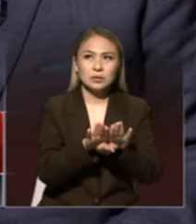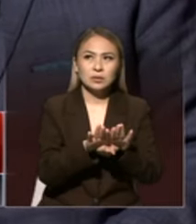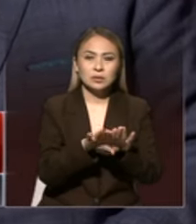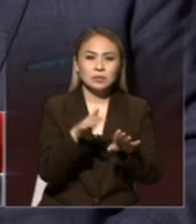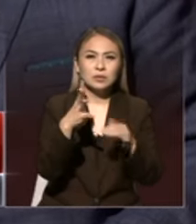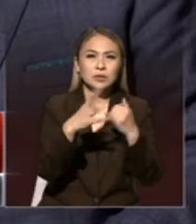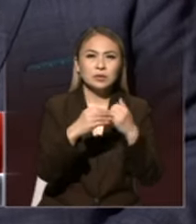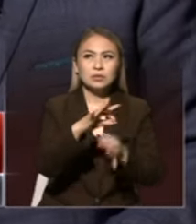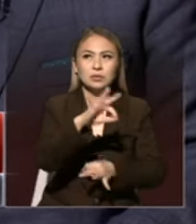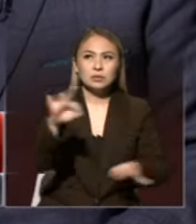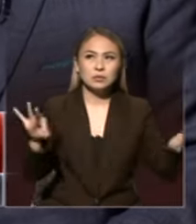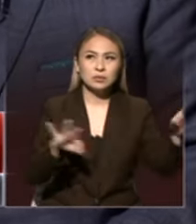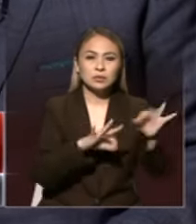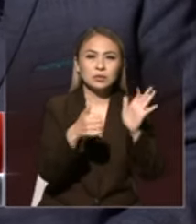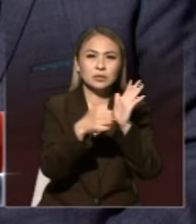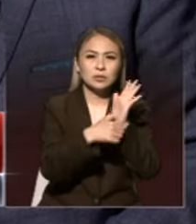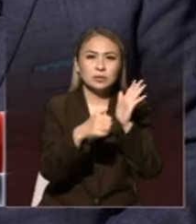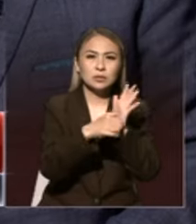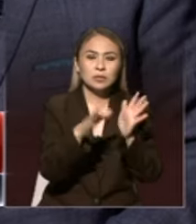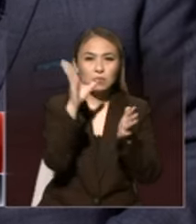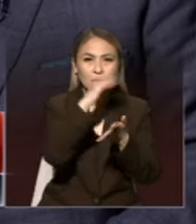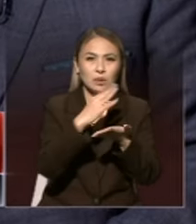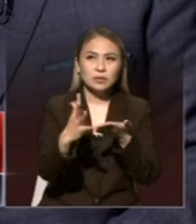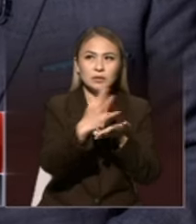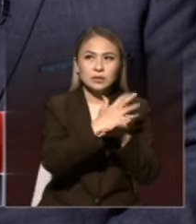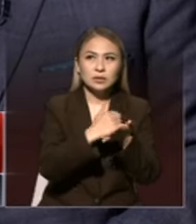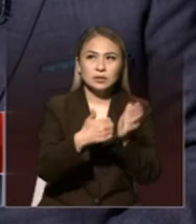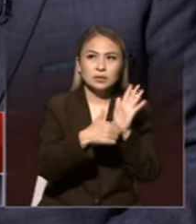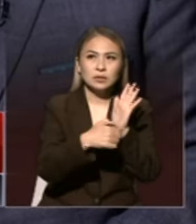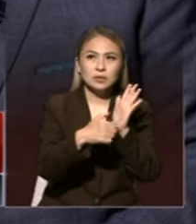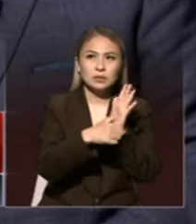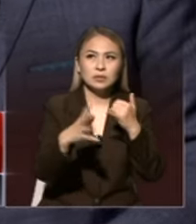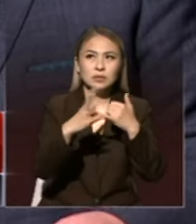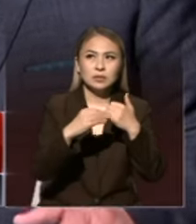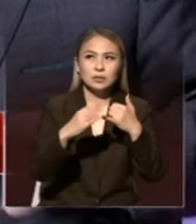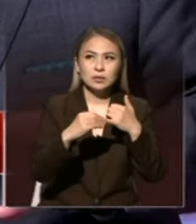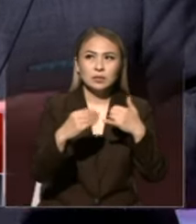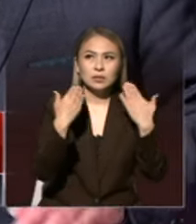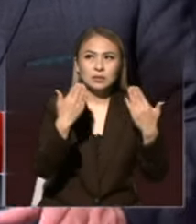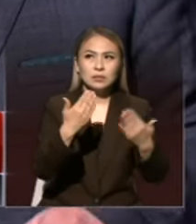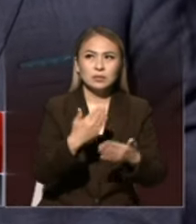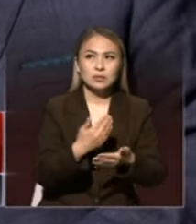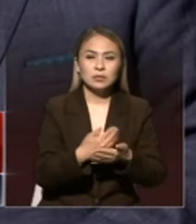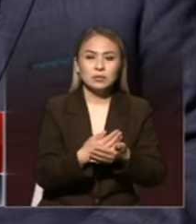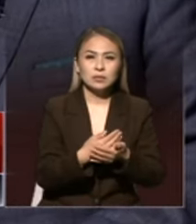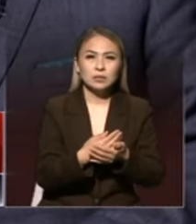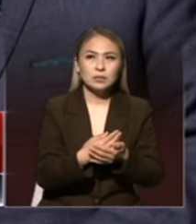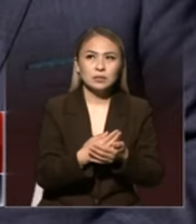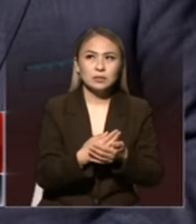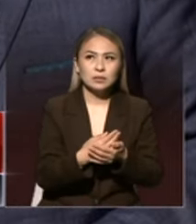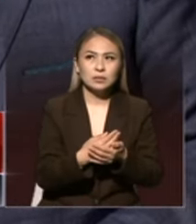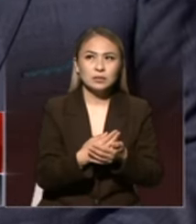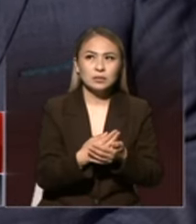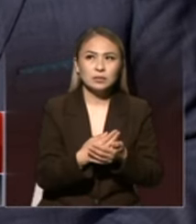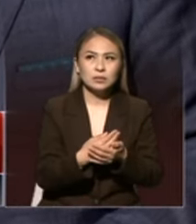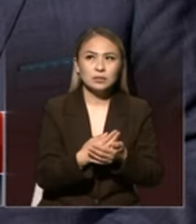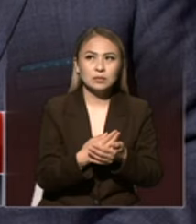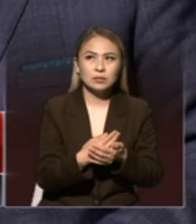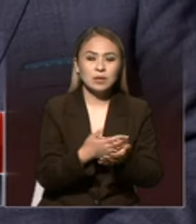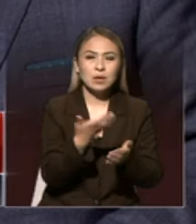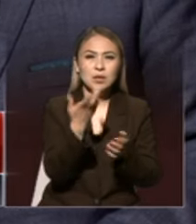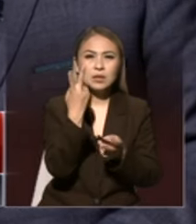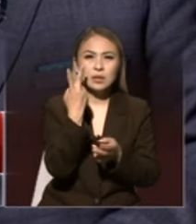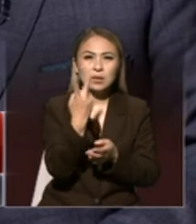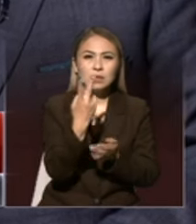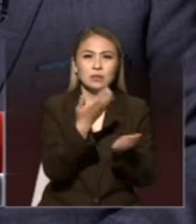гектар жер шабасың? 600 гектар жер шабасың. 600 гектар жеріңе сенің мына екі палаталы кошелка,